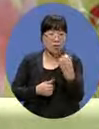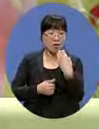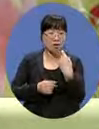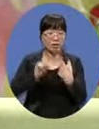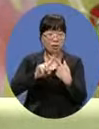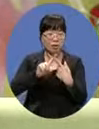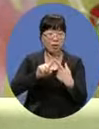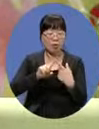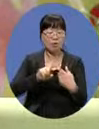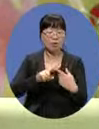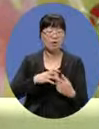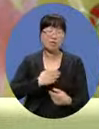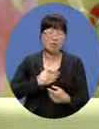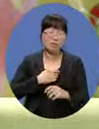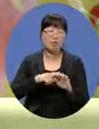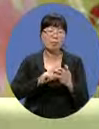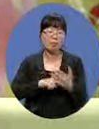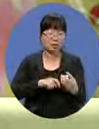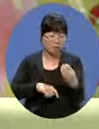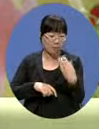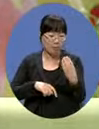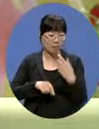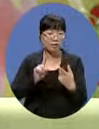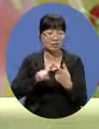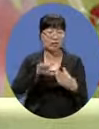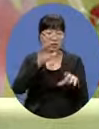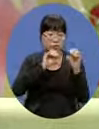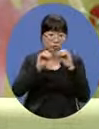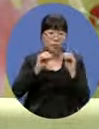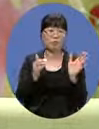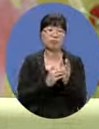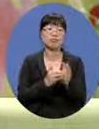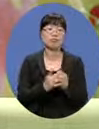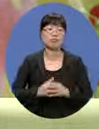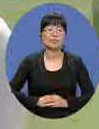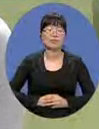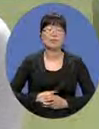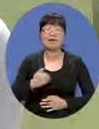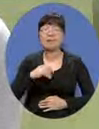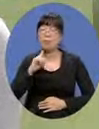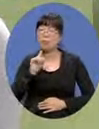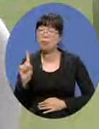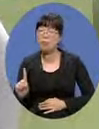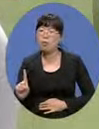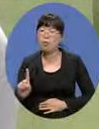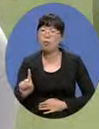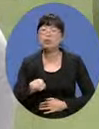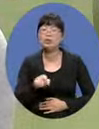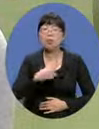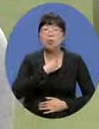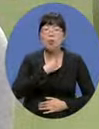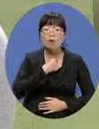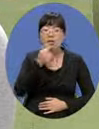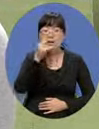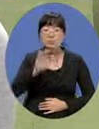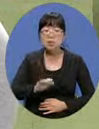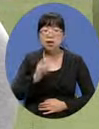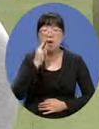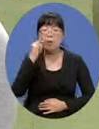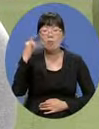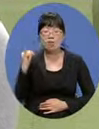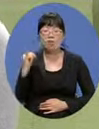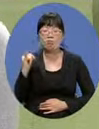아이의 마음을. 속상한 마음. 네, 불편한 마음을. 그걸 들어주라는 거예요. 저는 이렇게 얘기하라고 그래요. 너가 원하지만